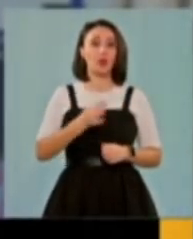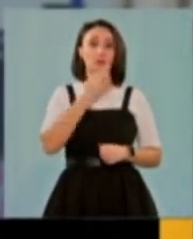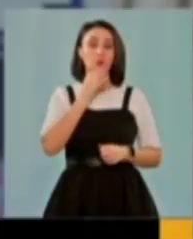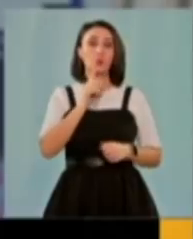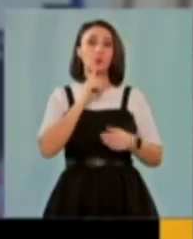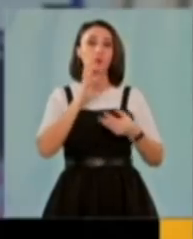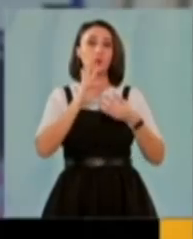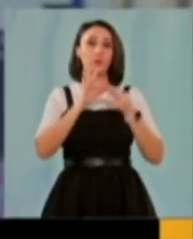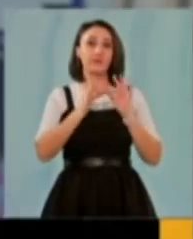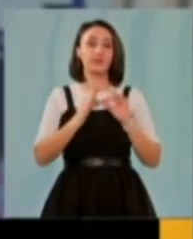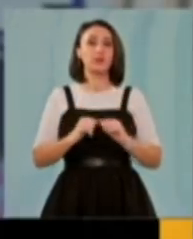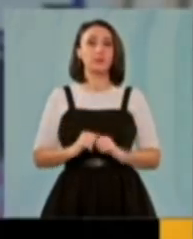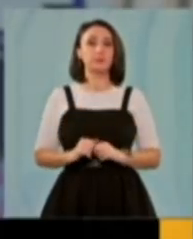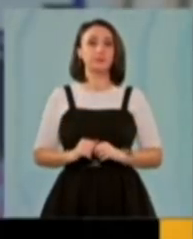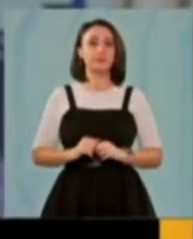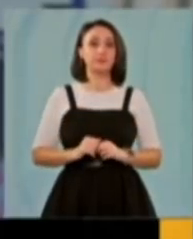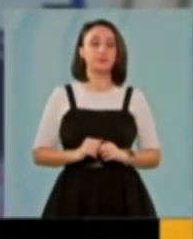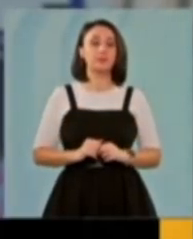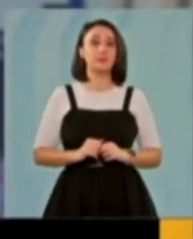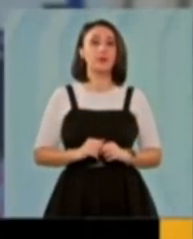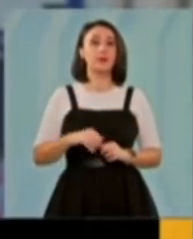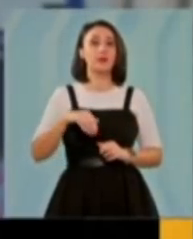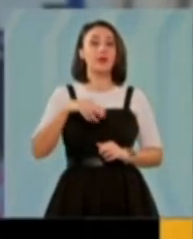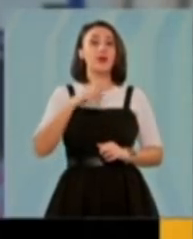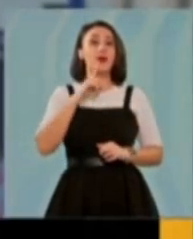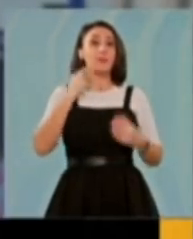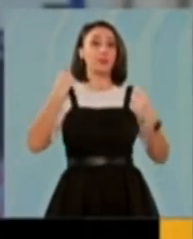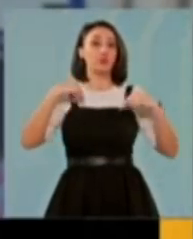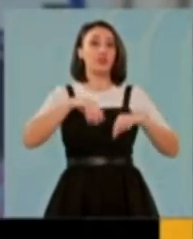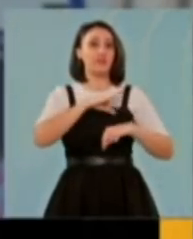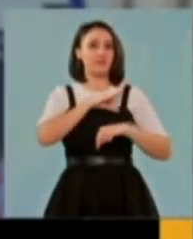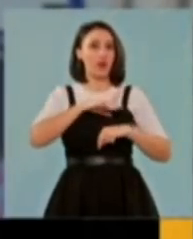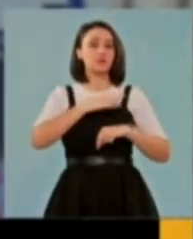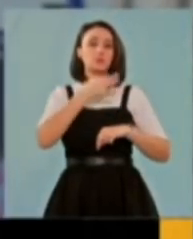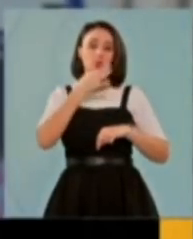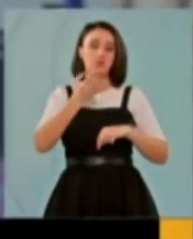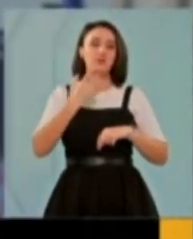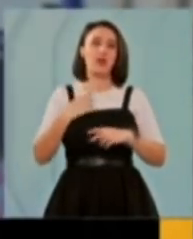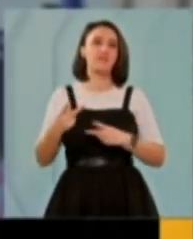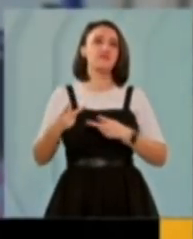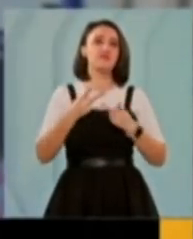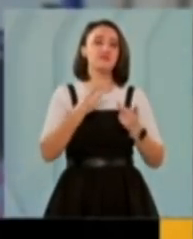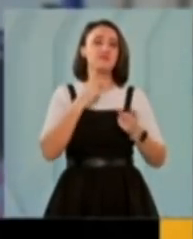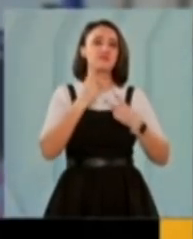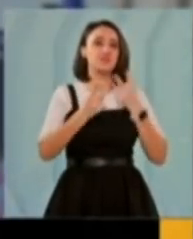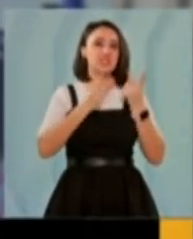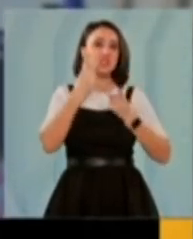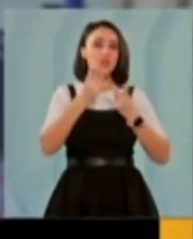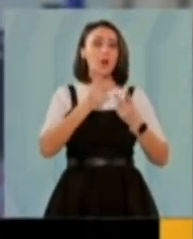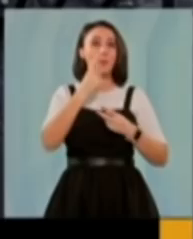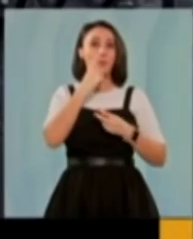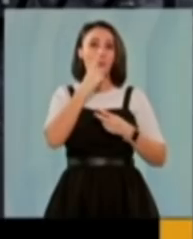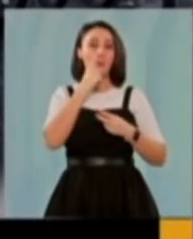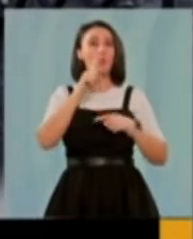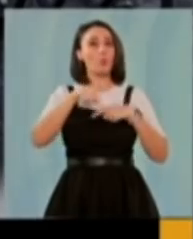de cuvânt al daunei Street si ma că na transmit că nu Exclude o vizită la Moscova în perioada următoare